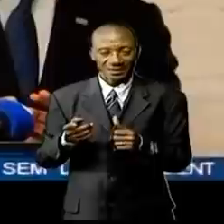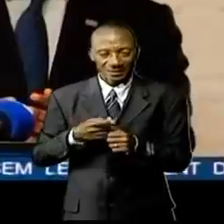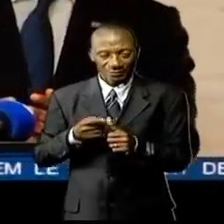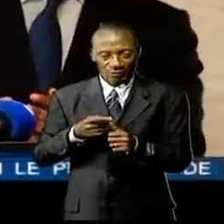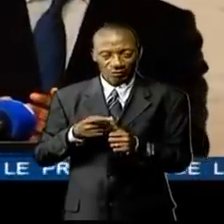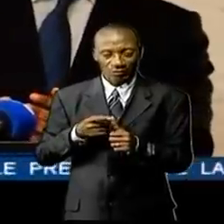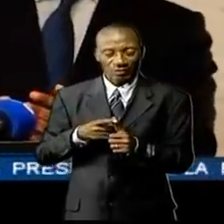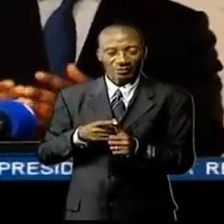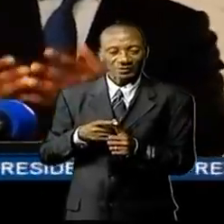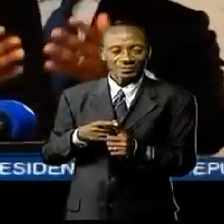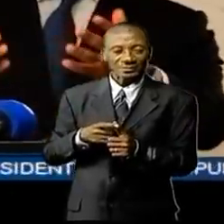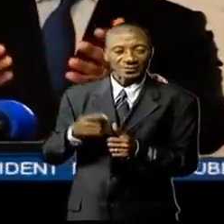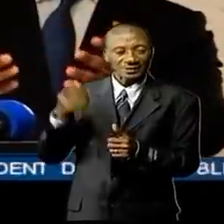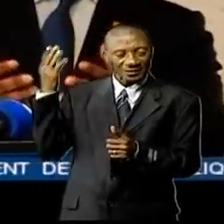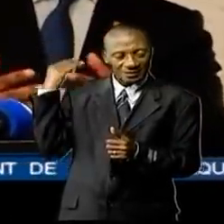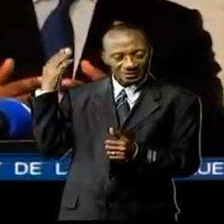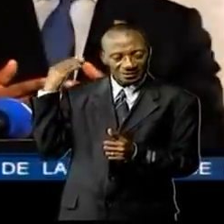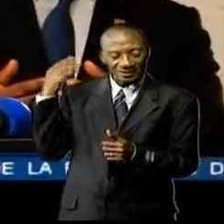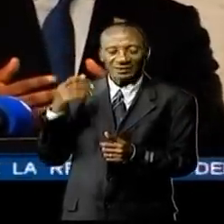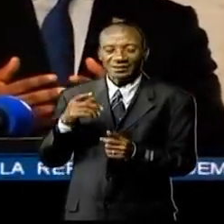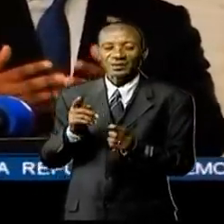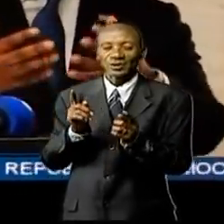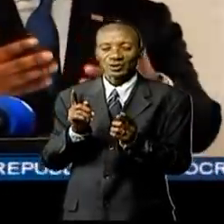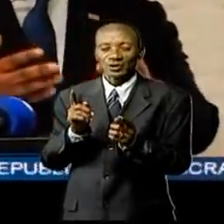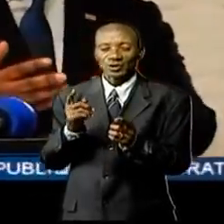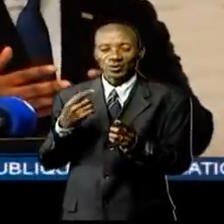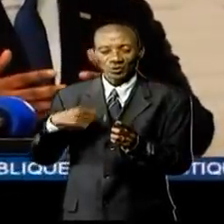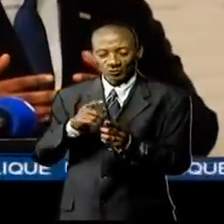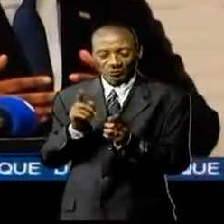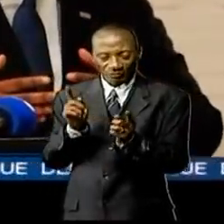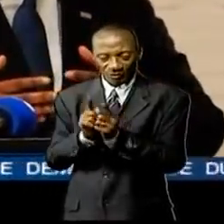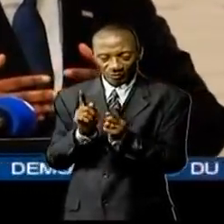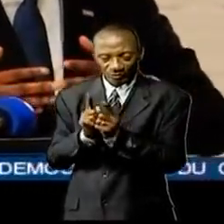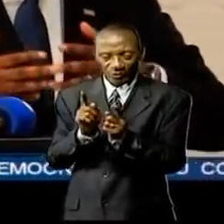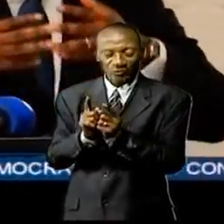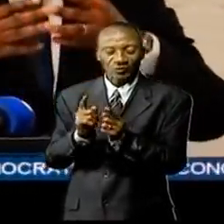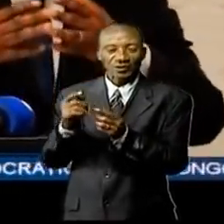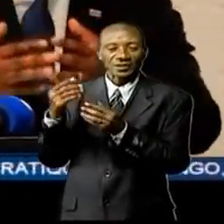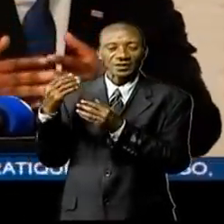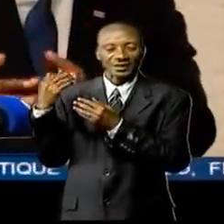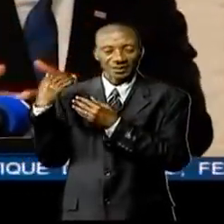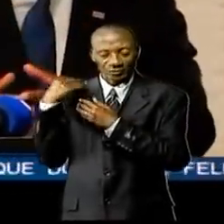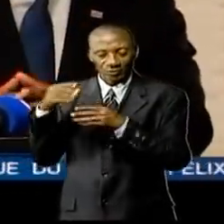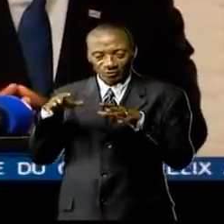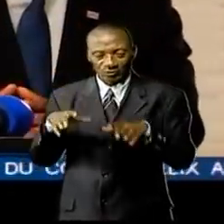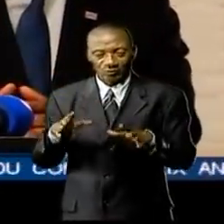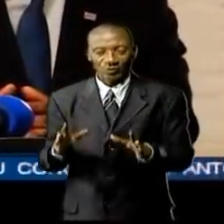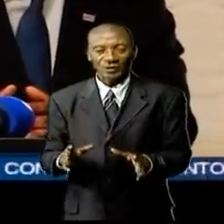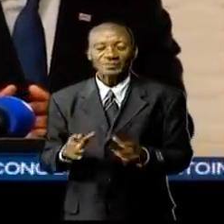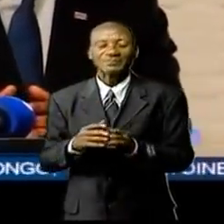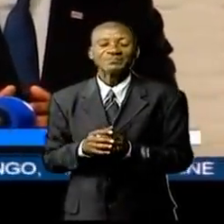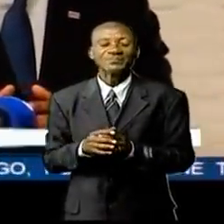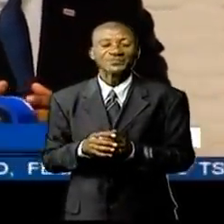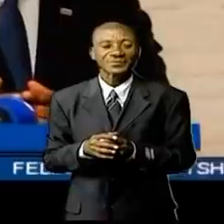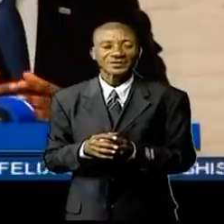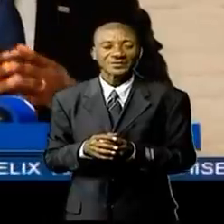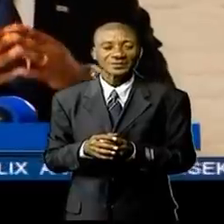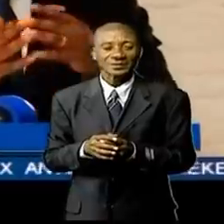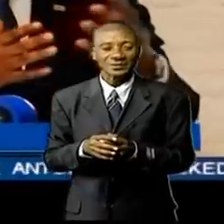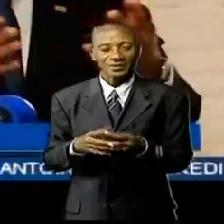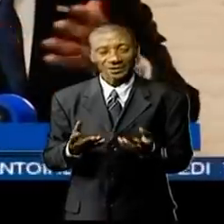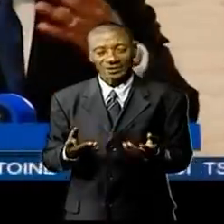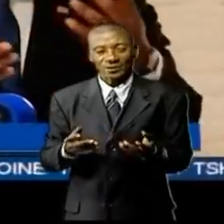que ici, ce n'est pas seulement un transfert d'objets, mais c'est aussi un transfert en termes de connaissances, en